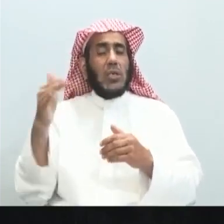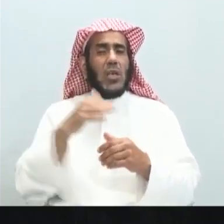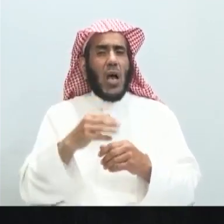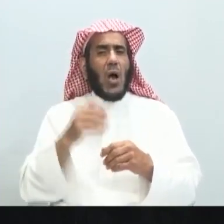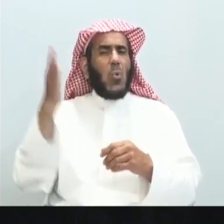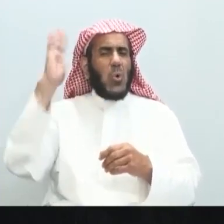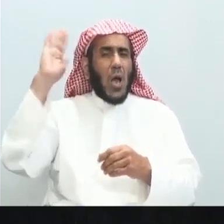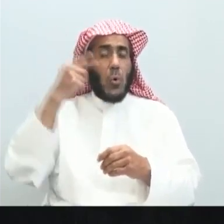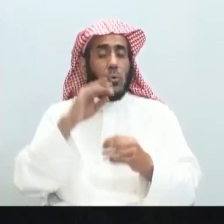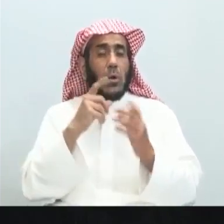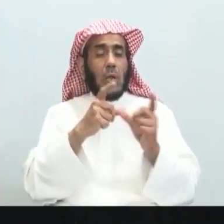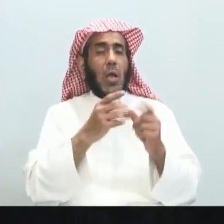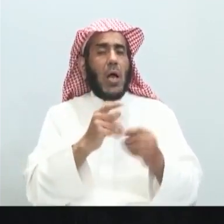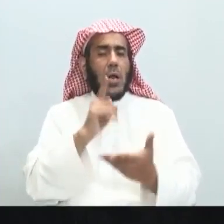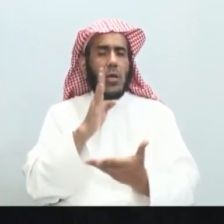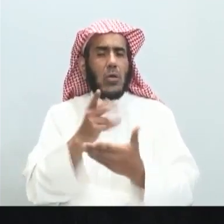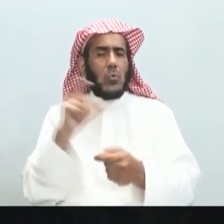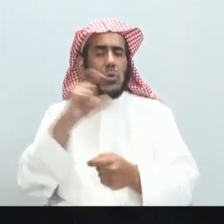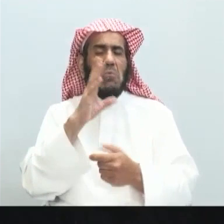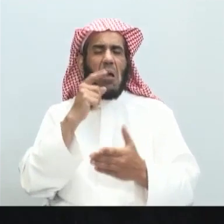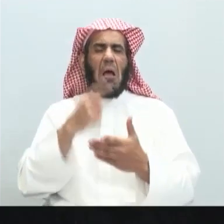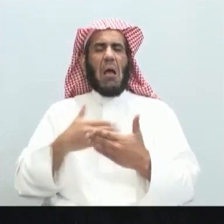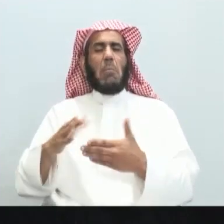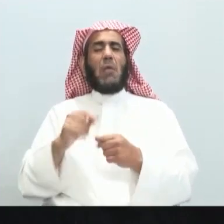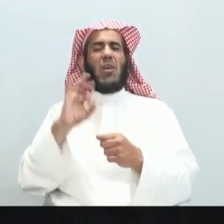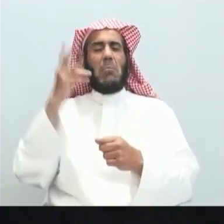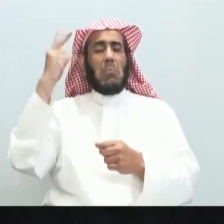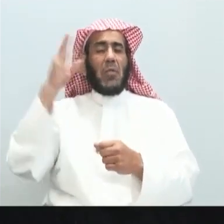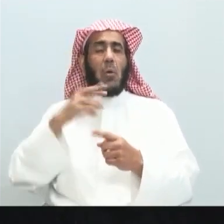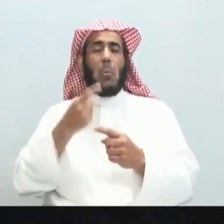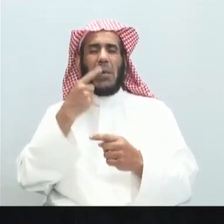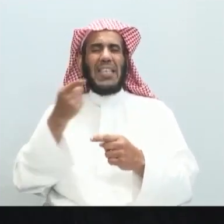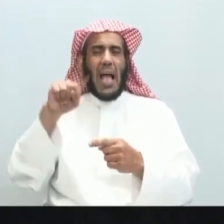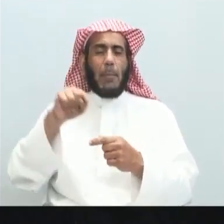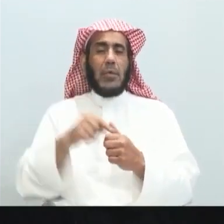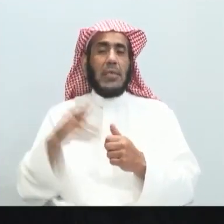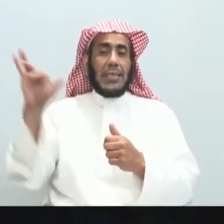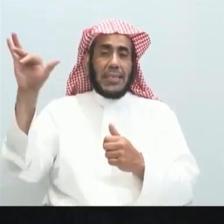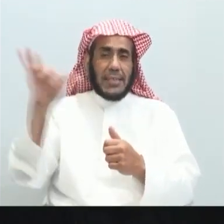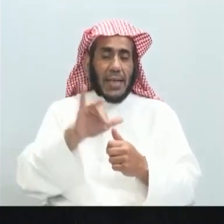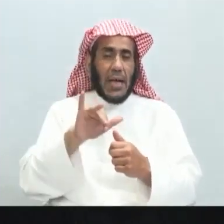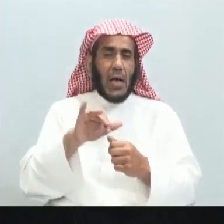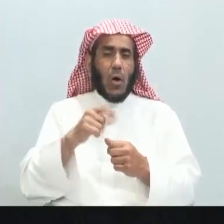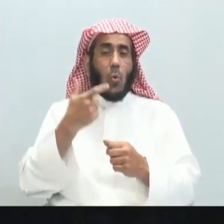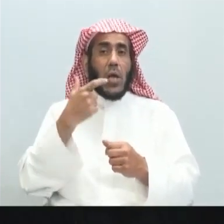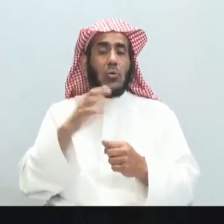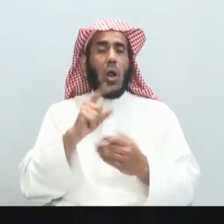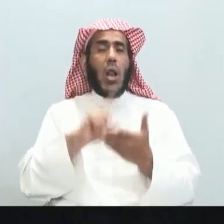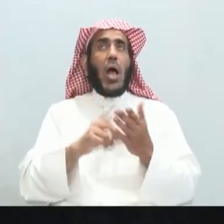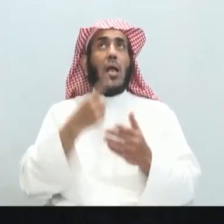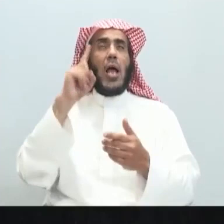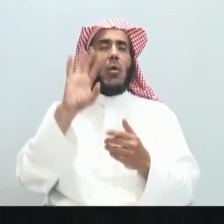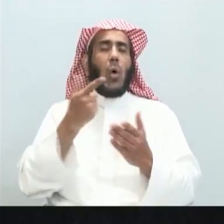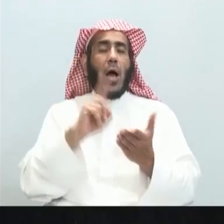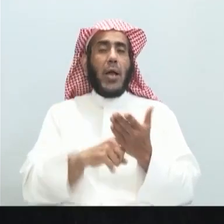يهودي وعرض عليه ان يسلم فابى فمضى اليهودي وبعد عام جاء ويشهد ان لا اله الا الله